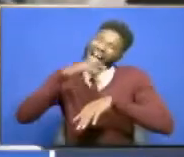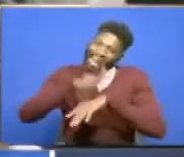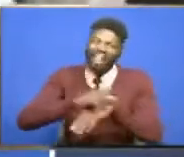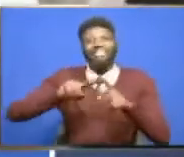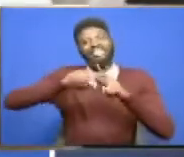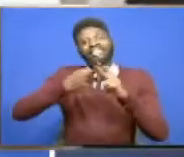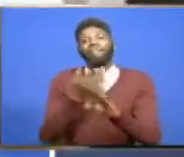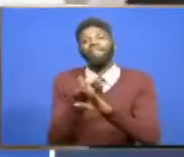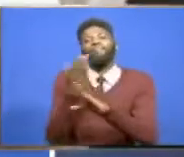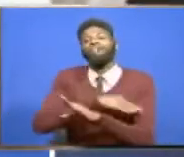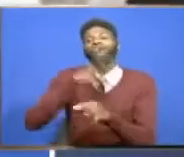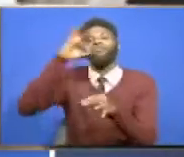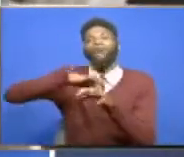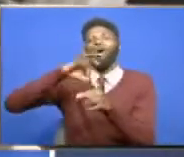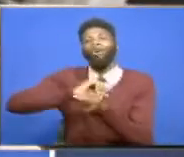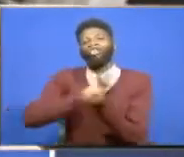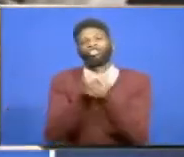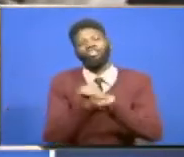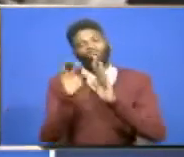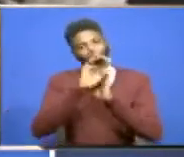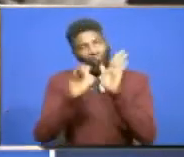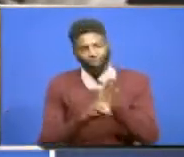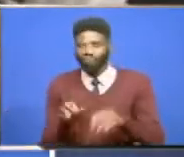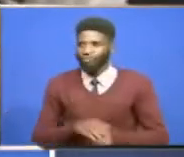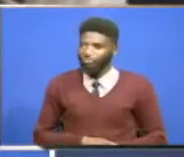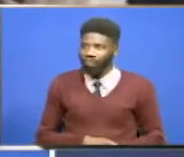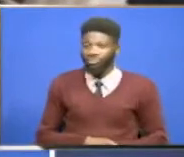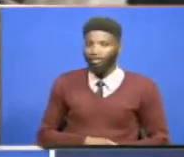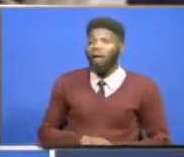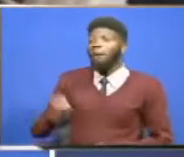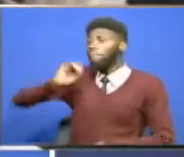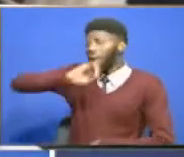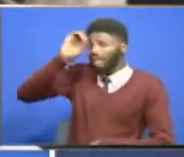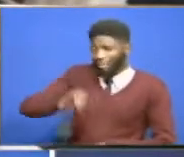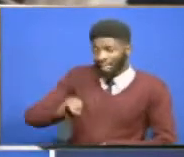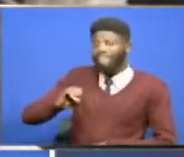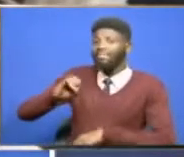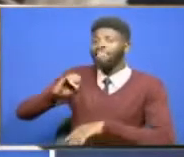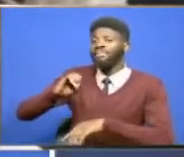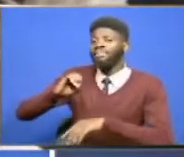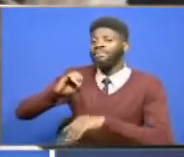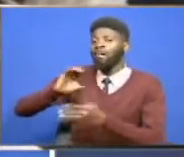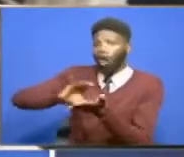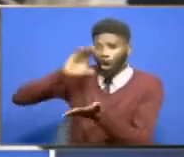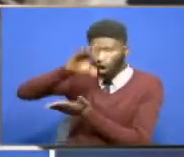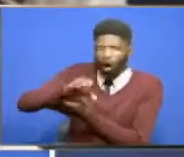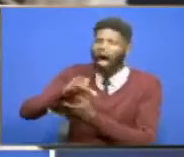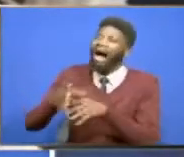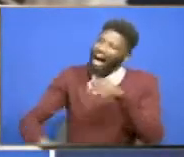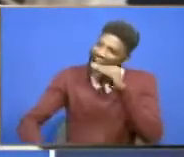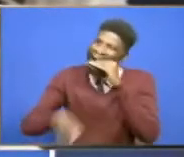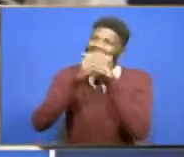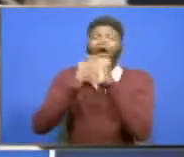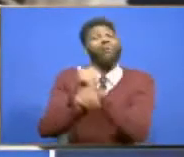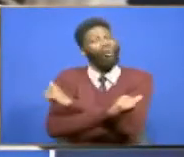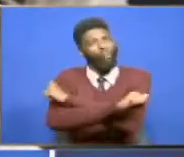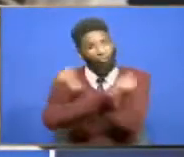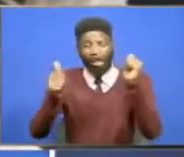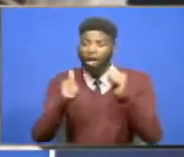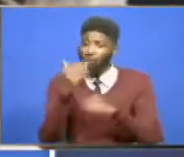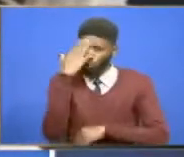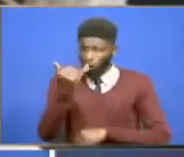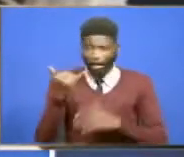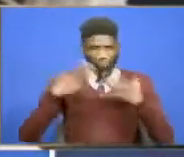haijaanza. Ile asilimia mgao wa serikali imeweza kuongezwa karibu maradufu ili mwananchi aweze